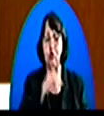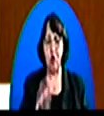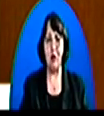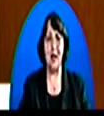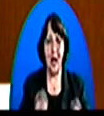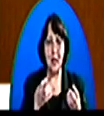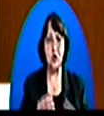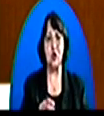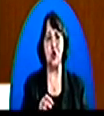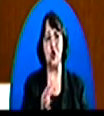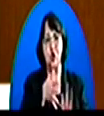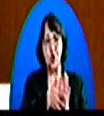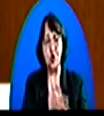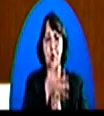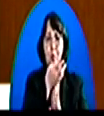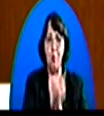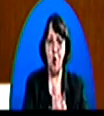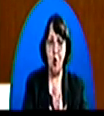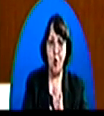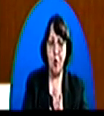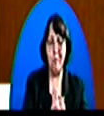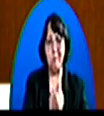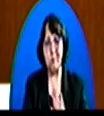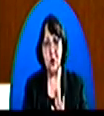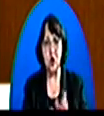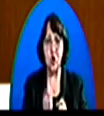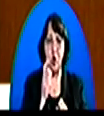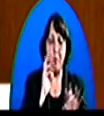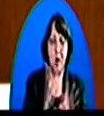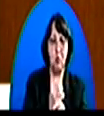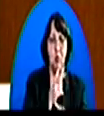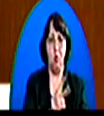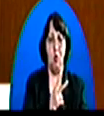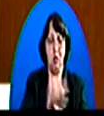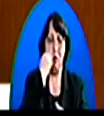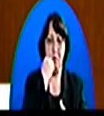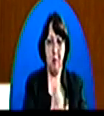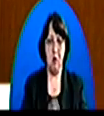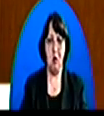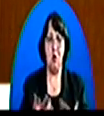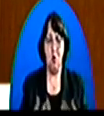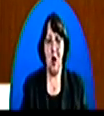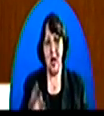төсвийн зохицуултыг зохицуулсан хууль бол батлагдсан. Энэ одоо хуулиар засгийн газарт